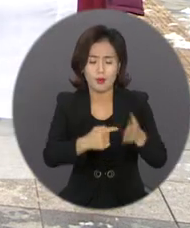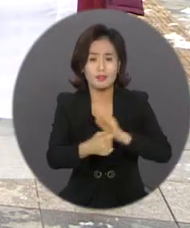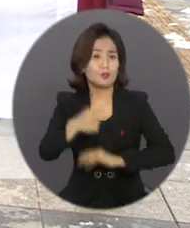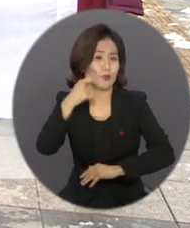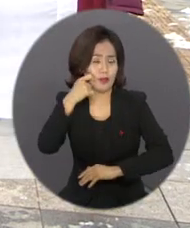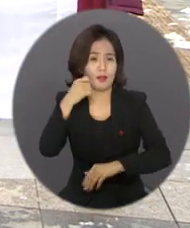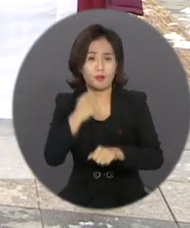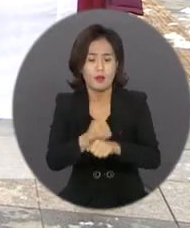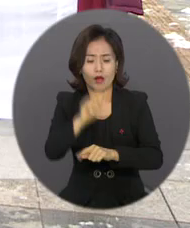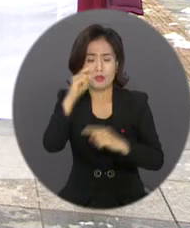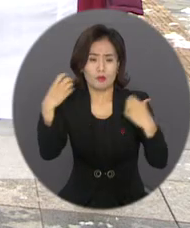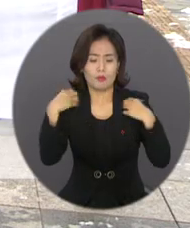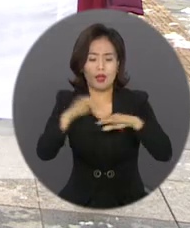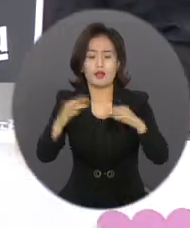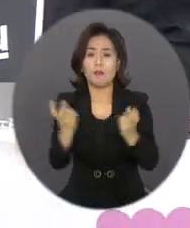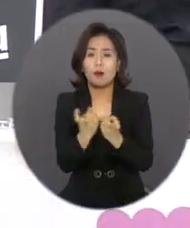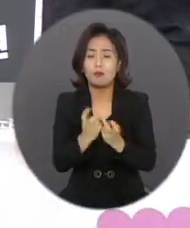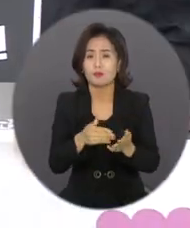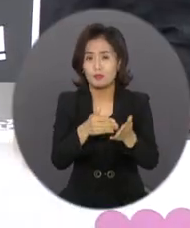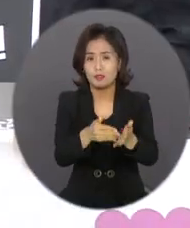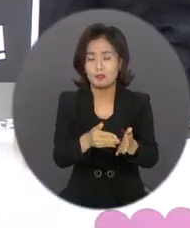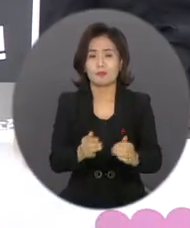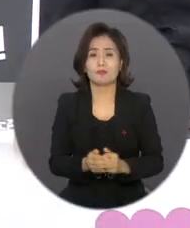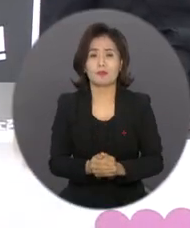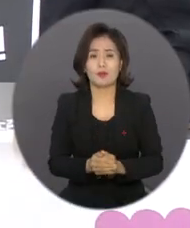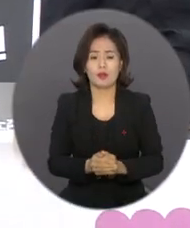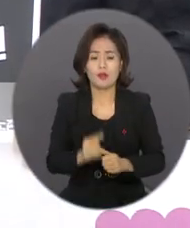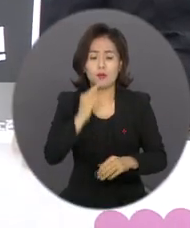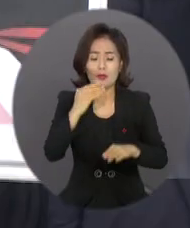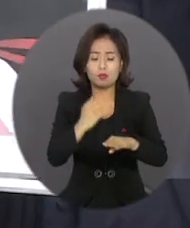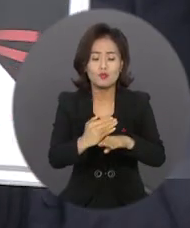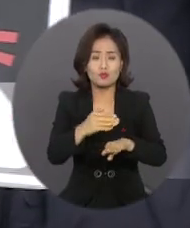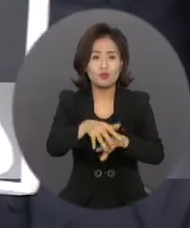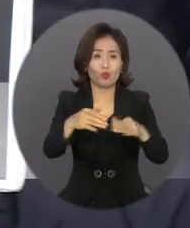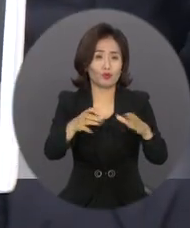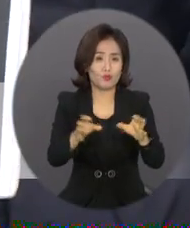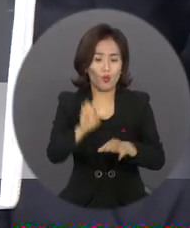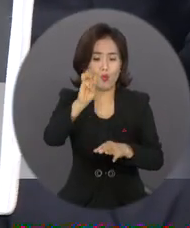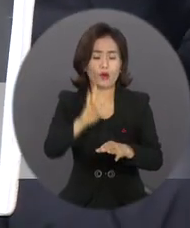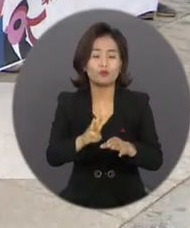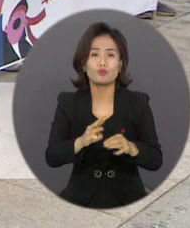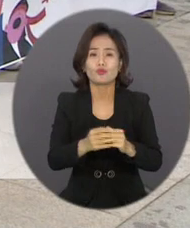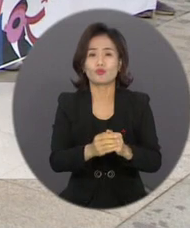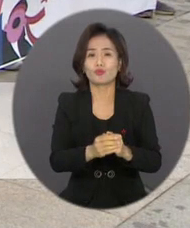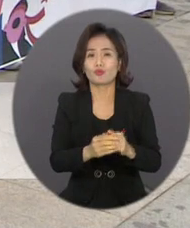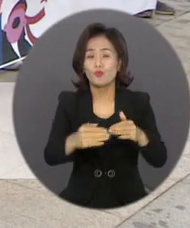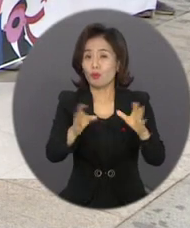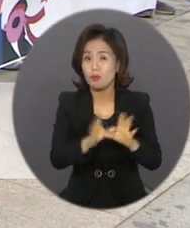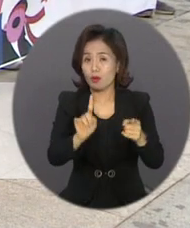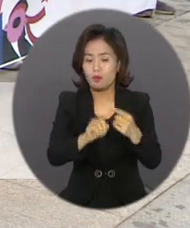발휘하지 못한다며 정부의 대책을 촉구했습니다 민주노총 광주본부는 오늘 기자회견을 열고